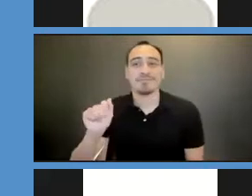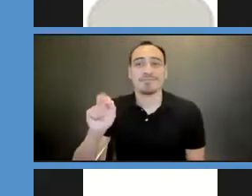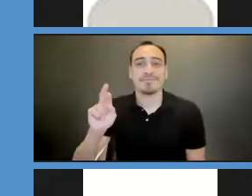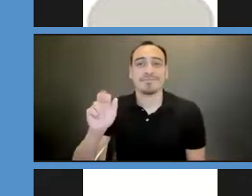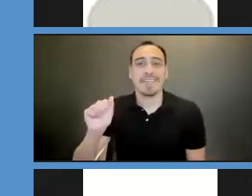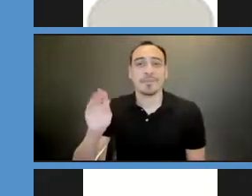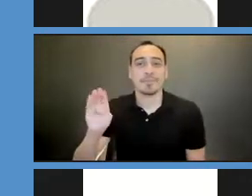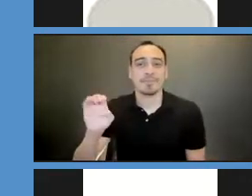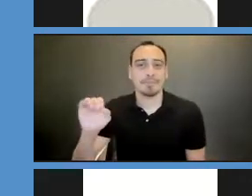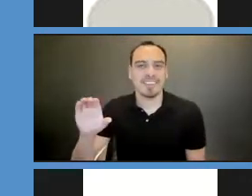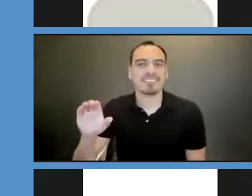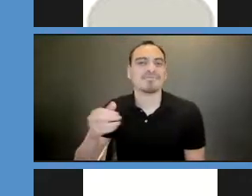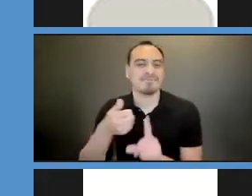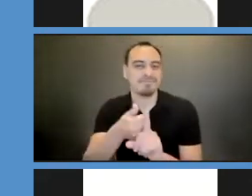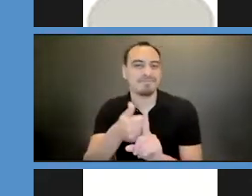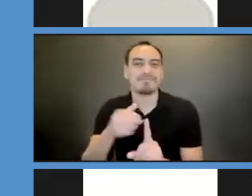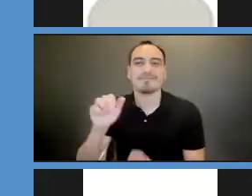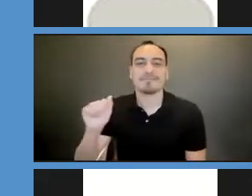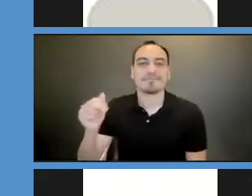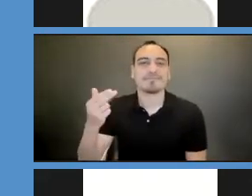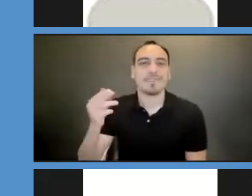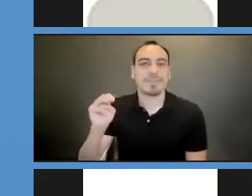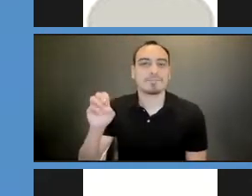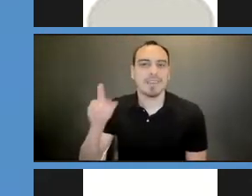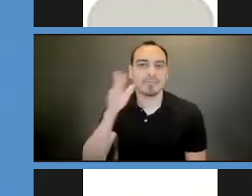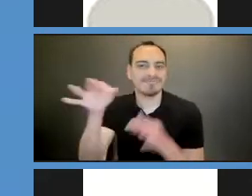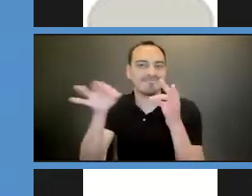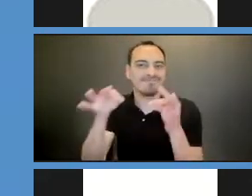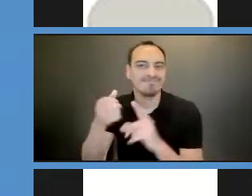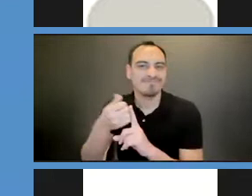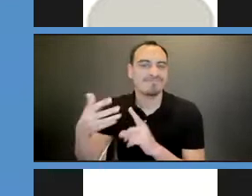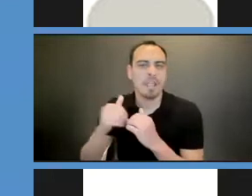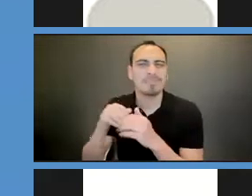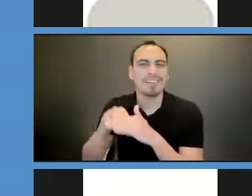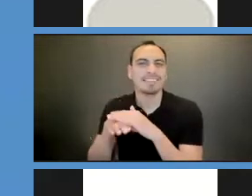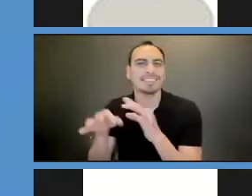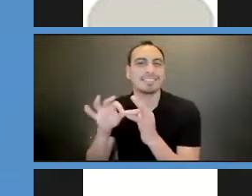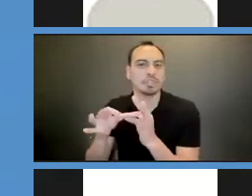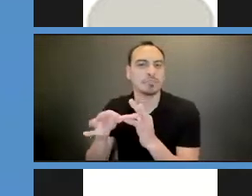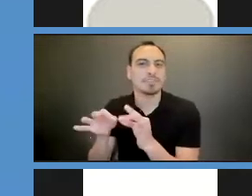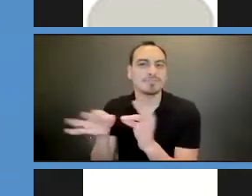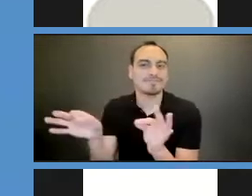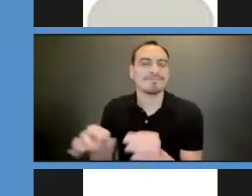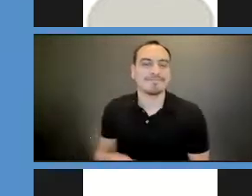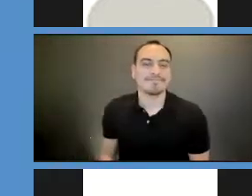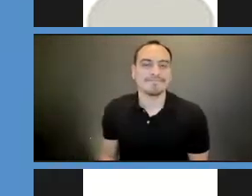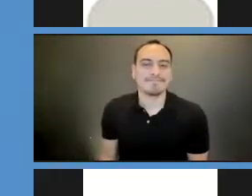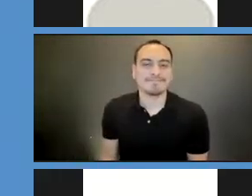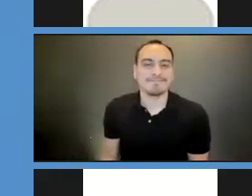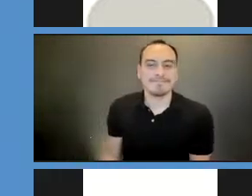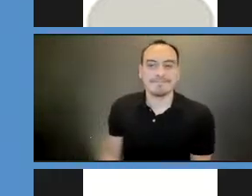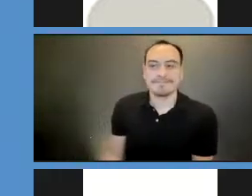مساء الخير، معكم أحمد مخيمر مترجم محكمة في كاليفورنيا، وأنا هنترجم لكم الليلة المحاضرة